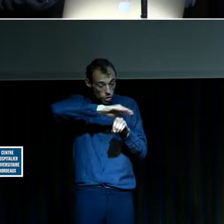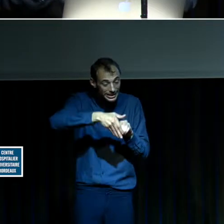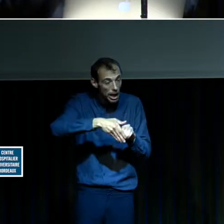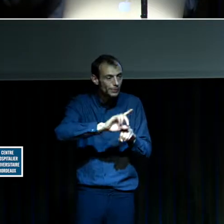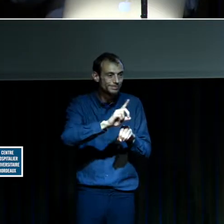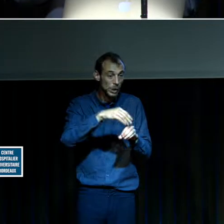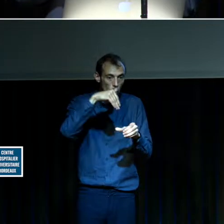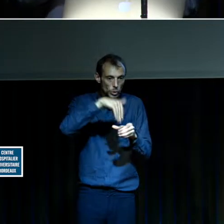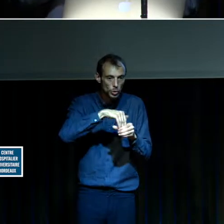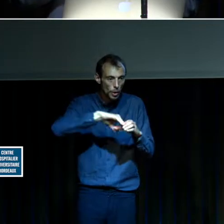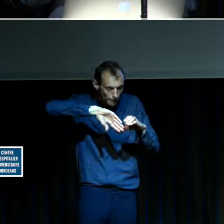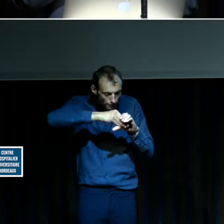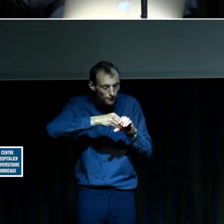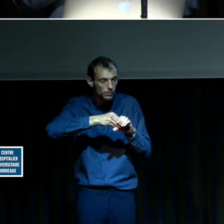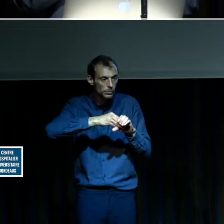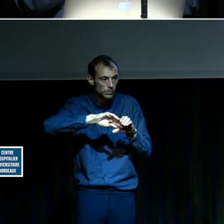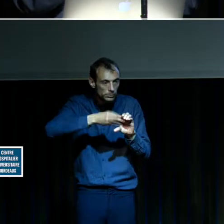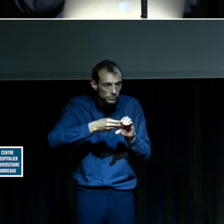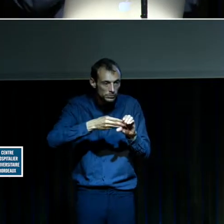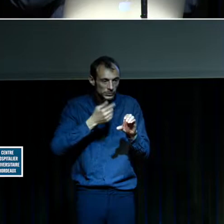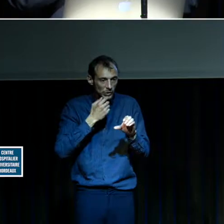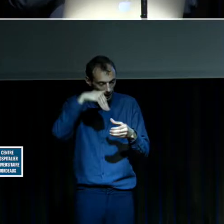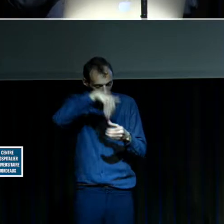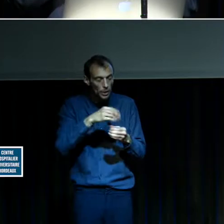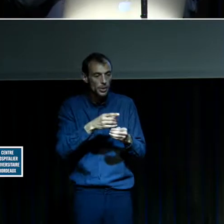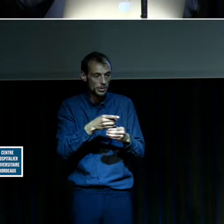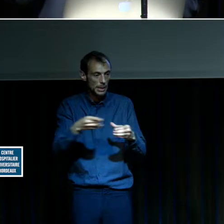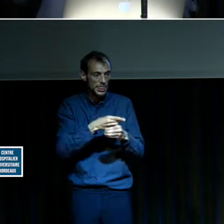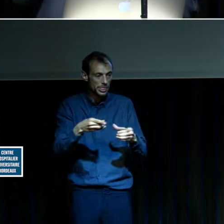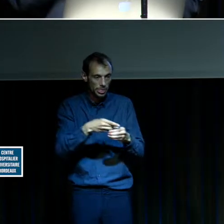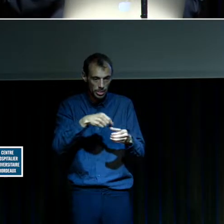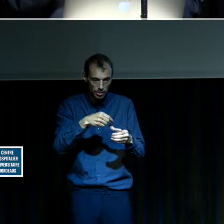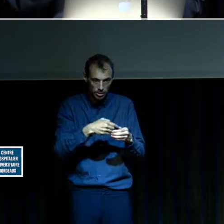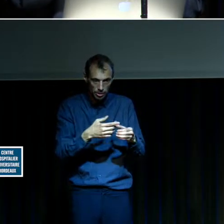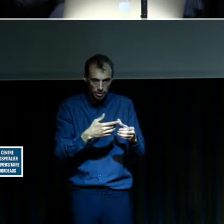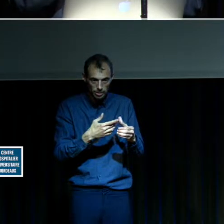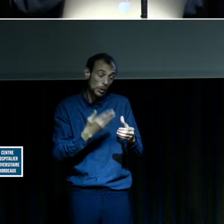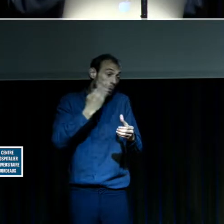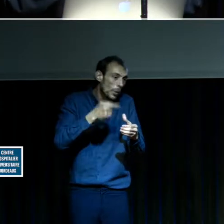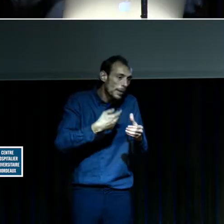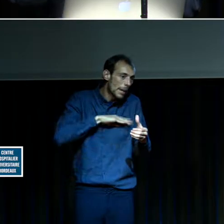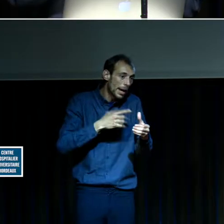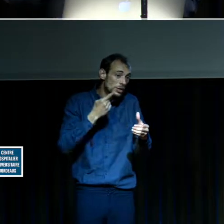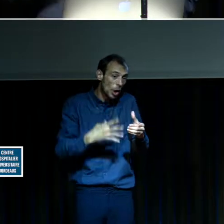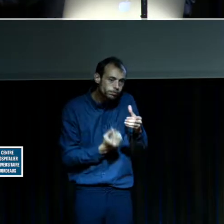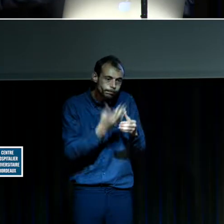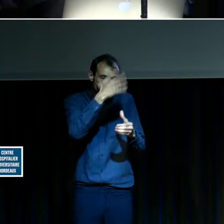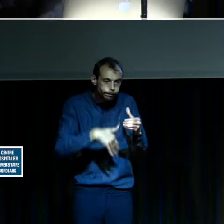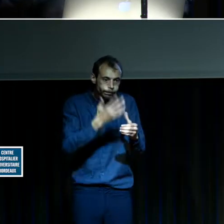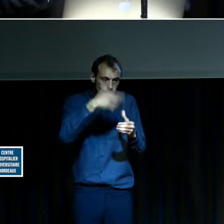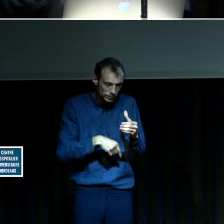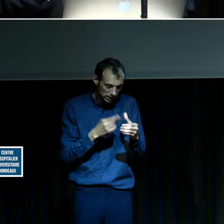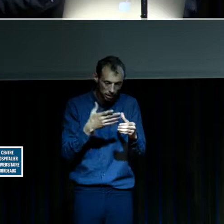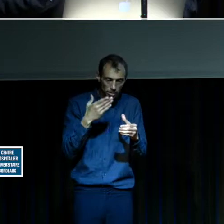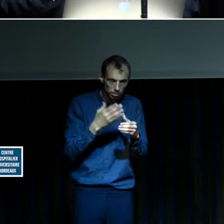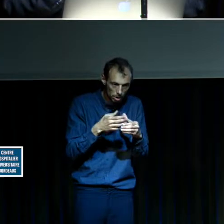l'intérieur de l'artère. Ce qui fait que petit à petit, le diamètre utile de l'artère, celui dans lequel le sang circule, va se réduire et va occasionner